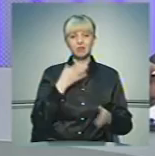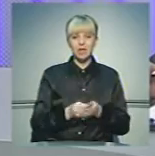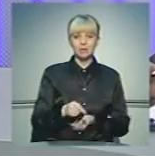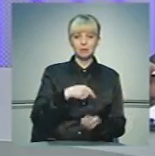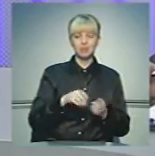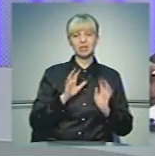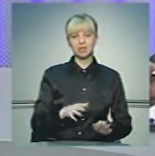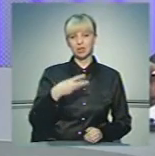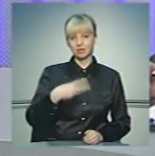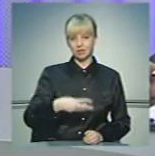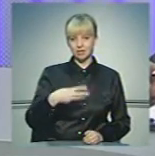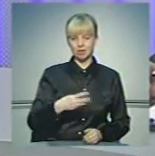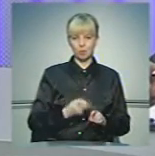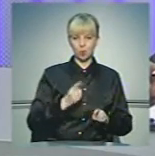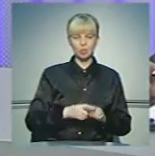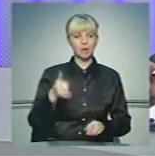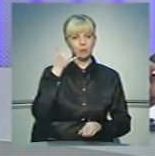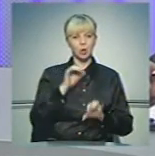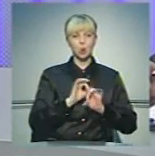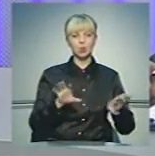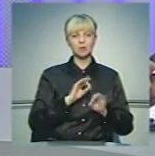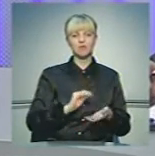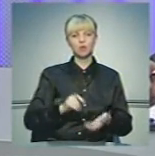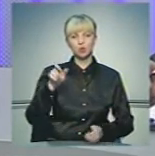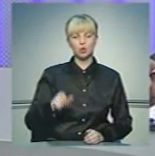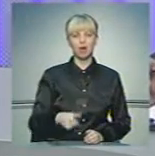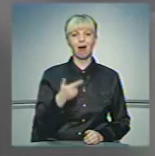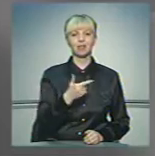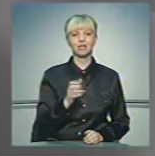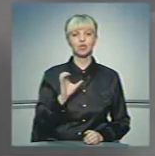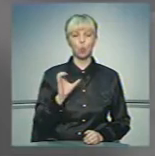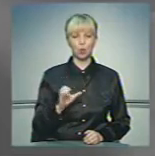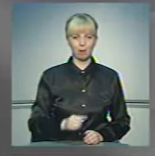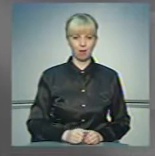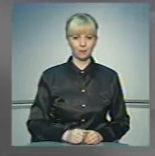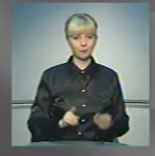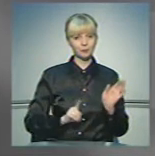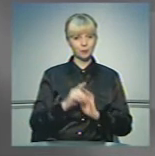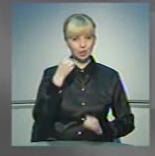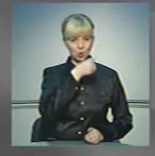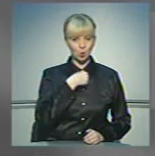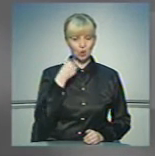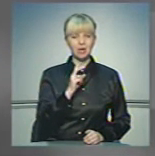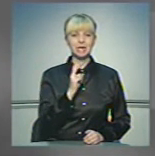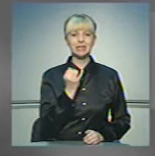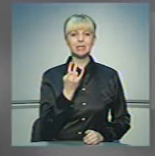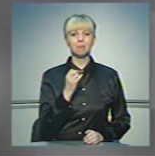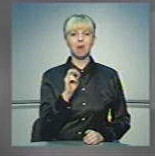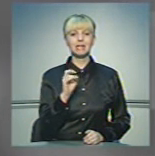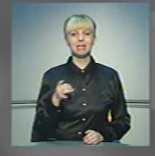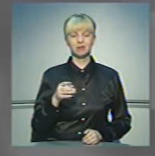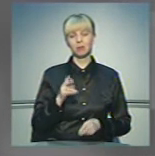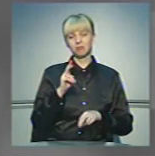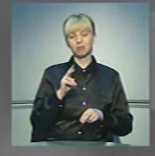лише 30. Про це телефоном розповіла журналіст Галина Скулеба. З початку року у Кіцманському районі